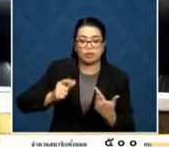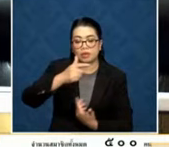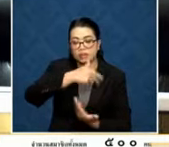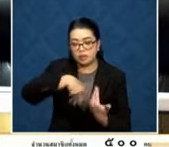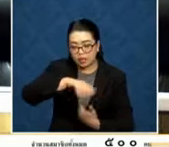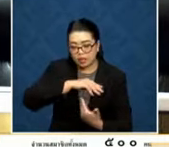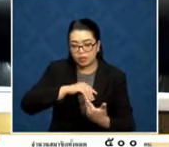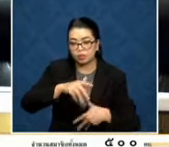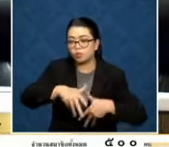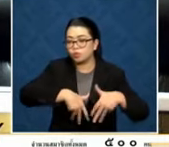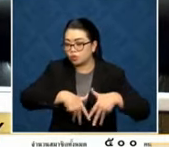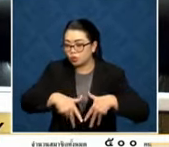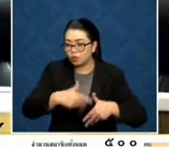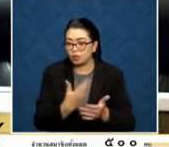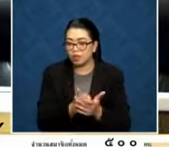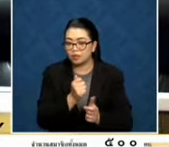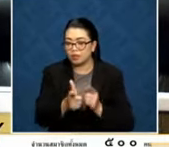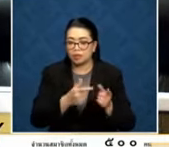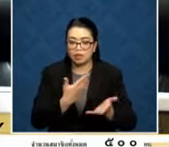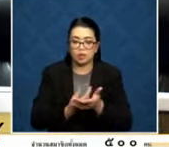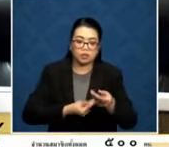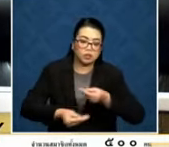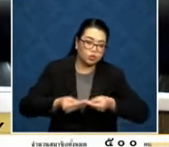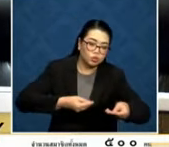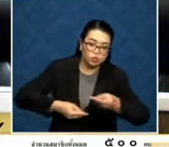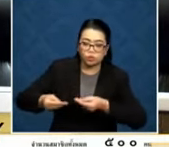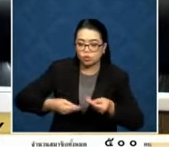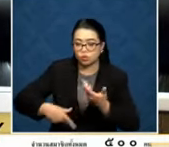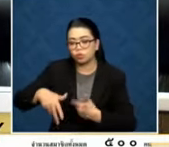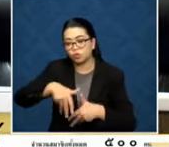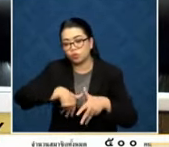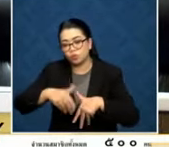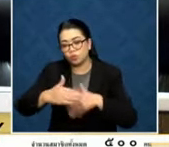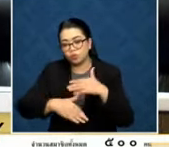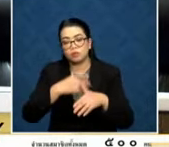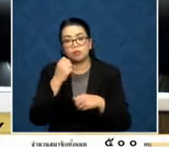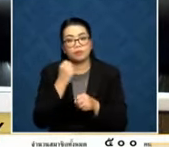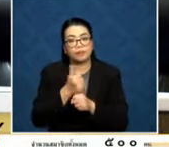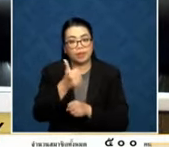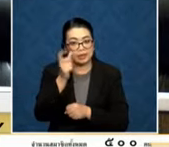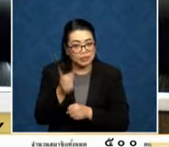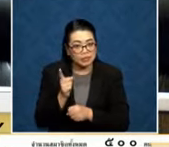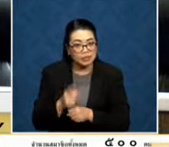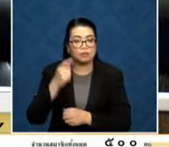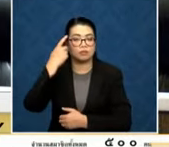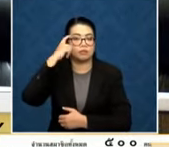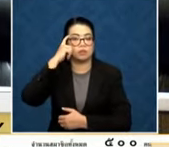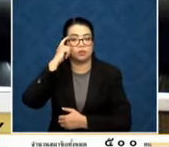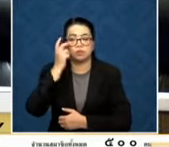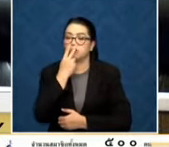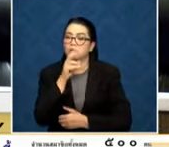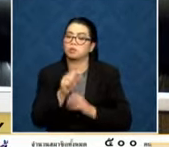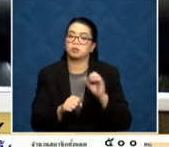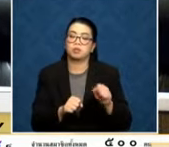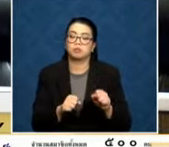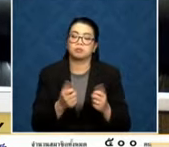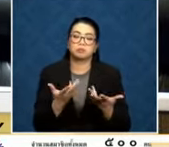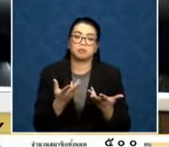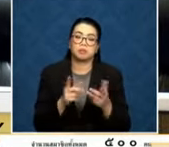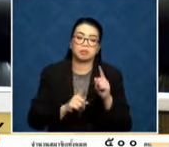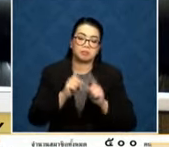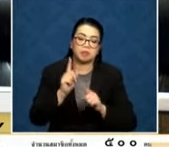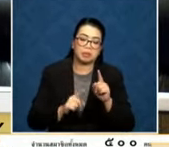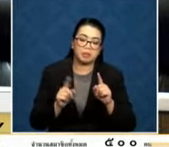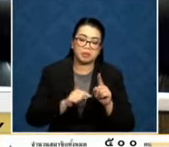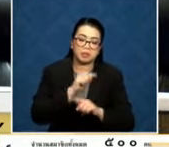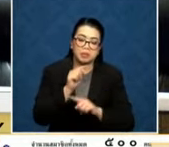หมุนเวียนตามที่รัฐบาลได้มีการประเมินสถานการณ์ไว้ได้จริงสิ่งต่างๆเหล่านี้มันไม่มีตัวเลขยืนยันเหตุผล